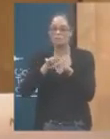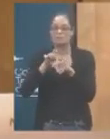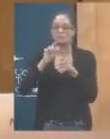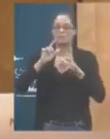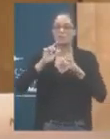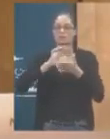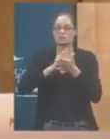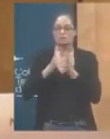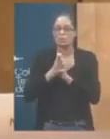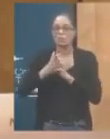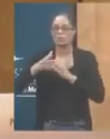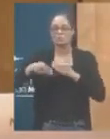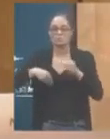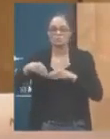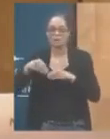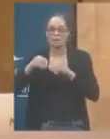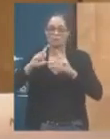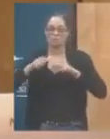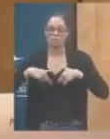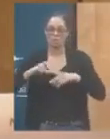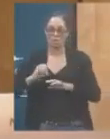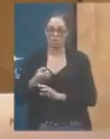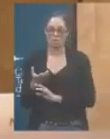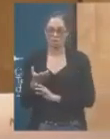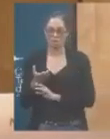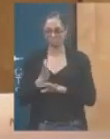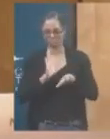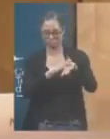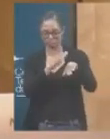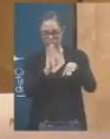d'art qui lance l'alerte,